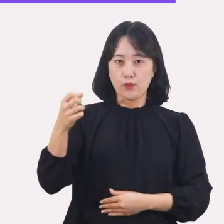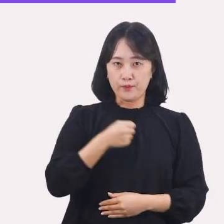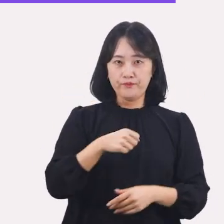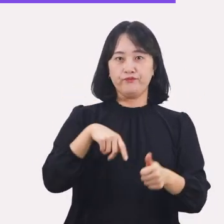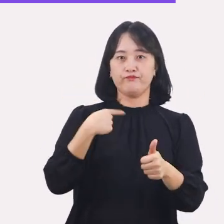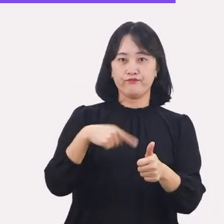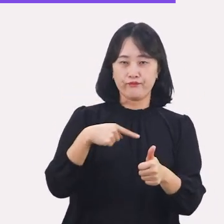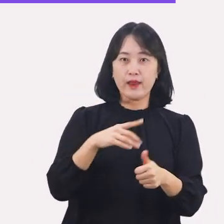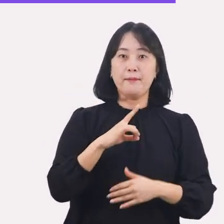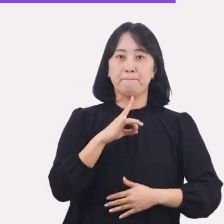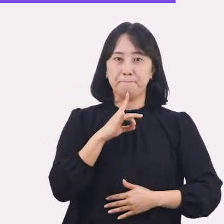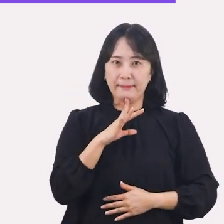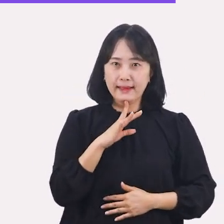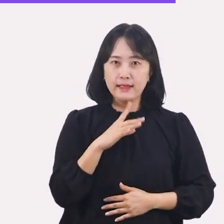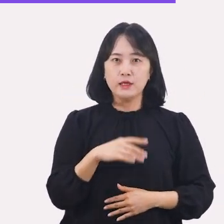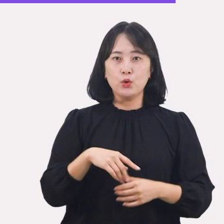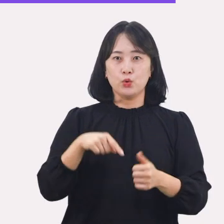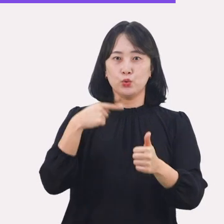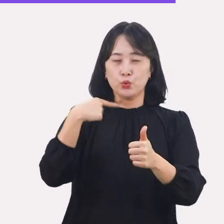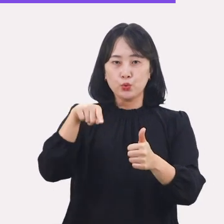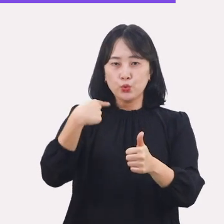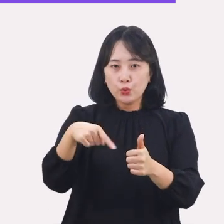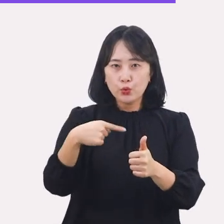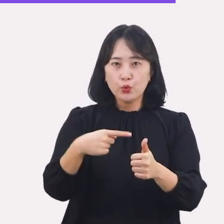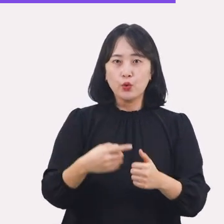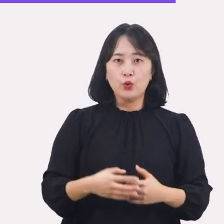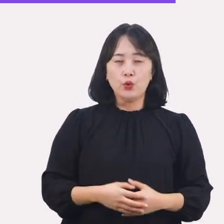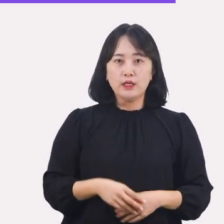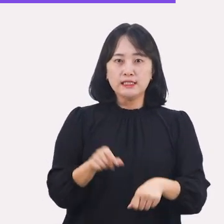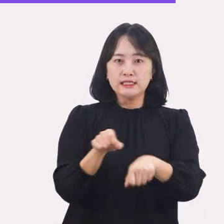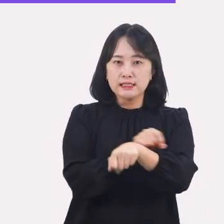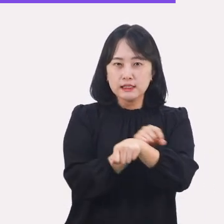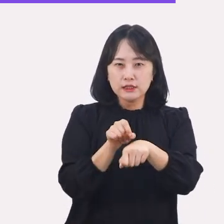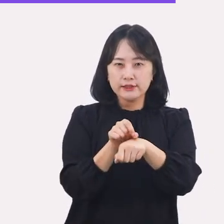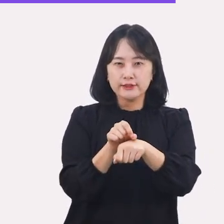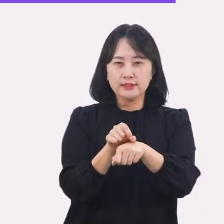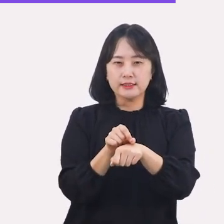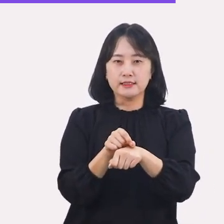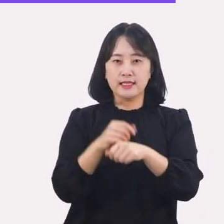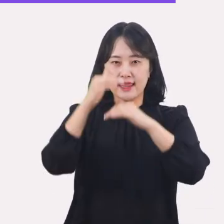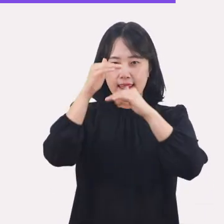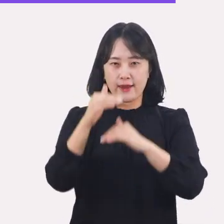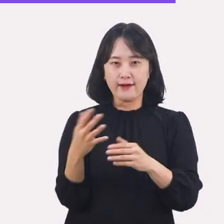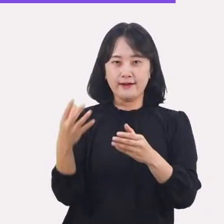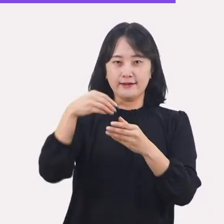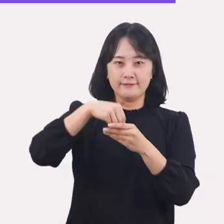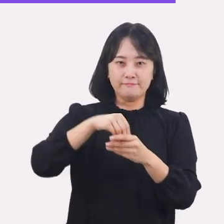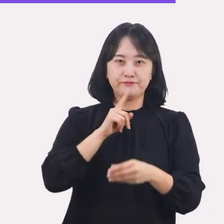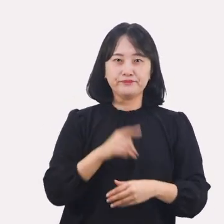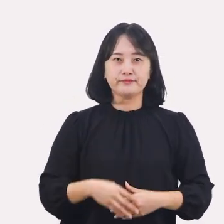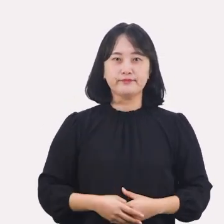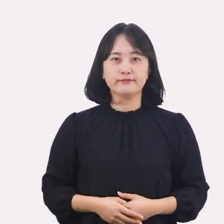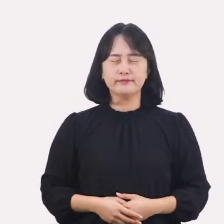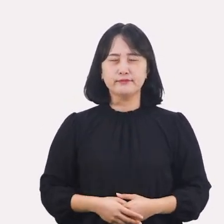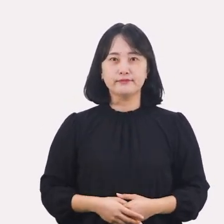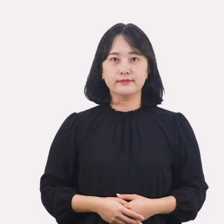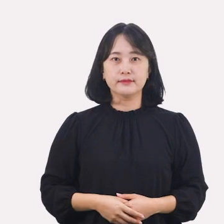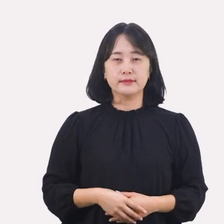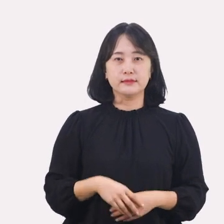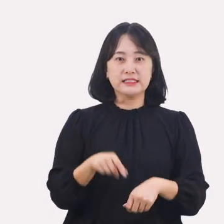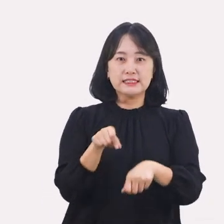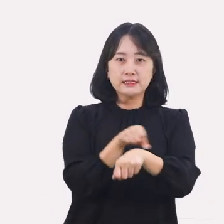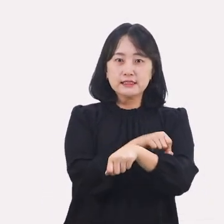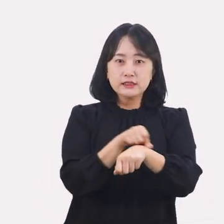특수교육 대상 학생의 교육적 요구의 보편성과 특수성을 반영해서 조정한 교육과정을 말합니다. 이